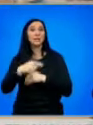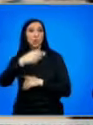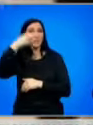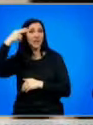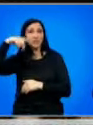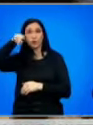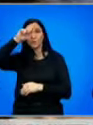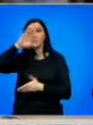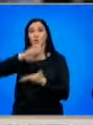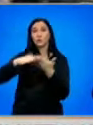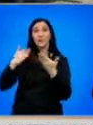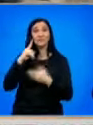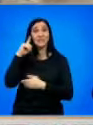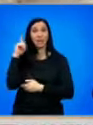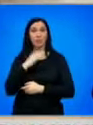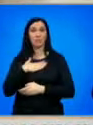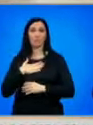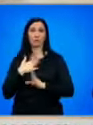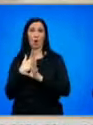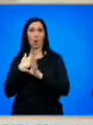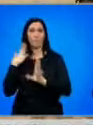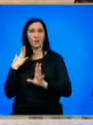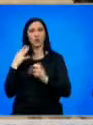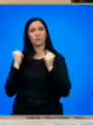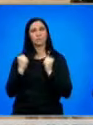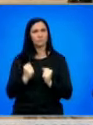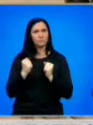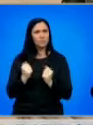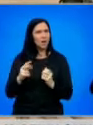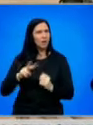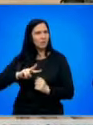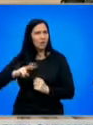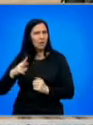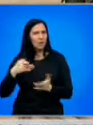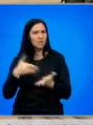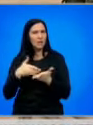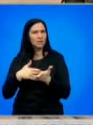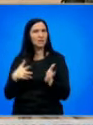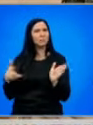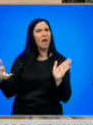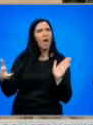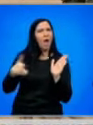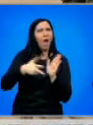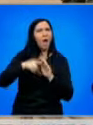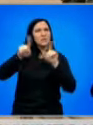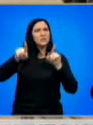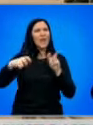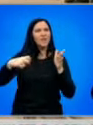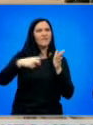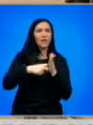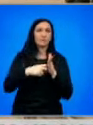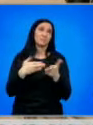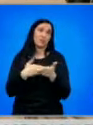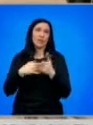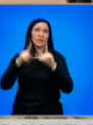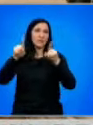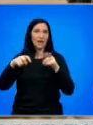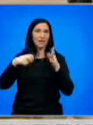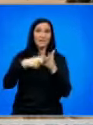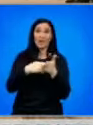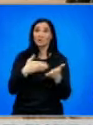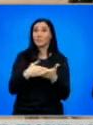Софийски университет през целия ден имаше опашка. Изчаквахте или заради сертификата? Заради сертификата най-вече. За